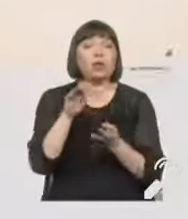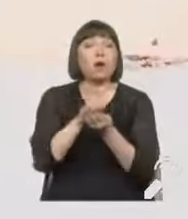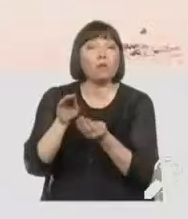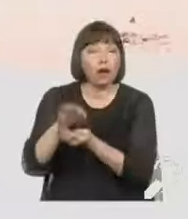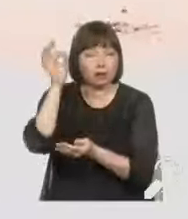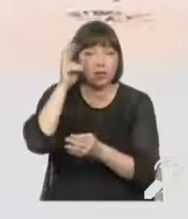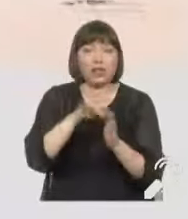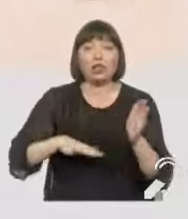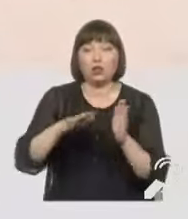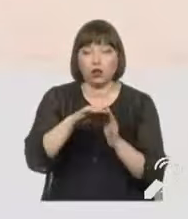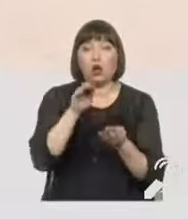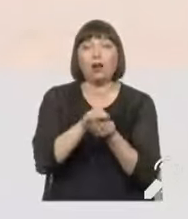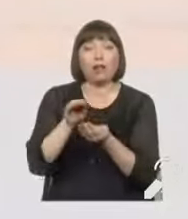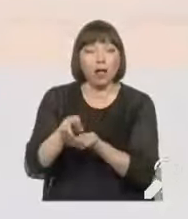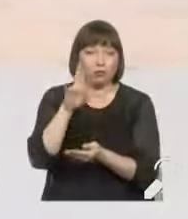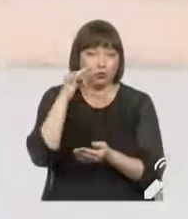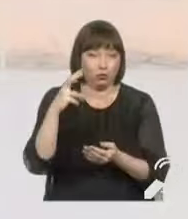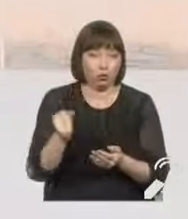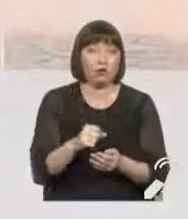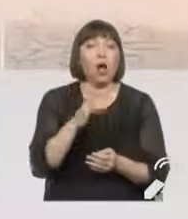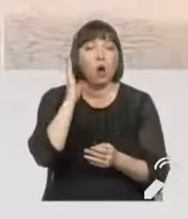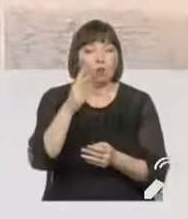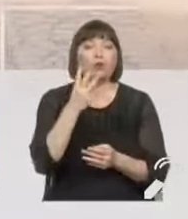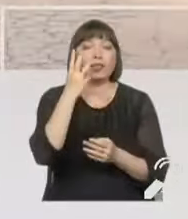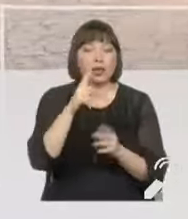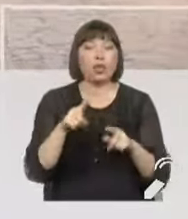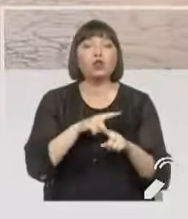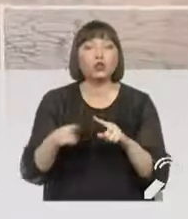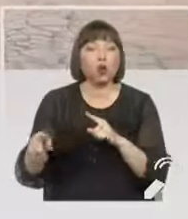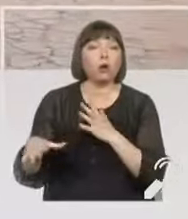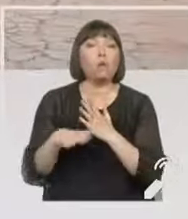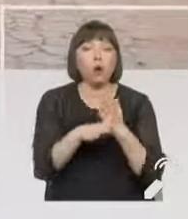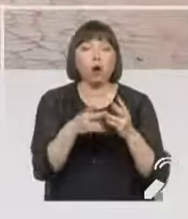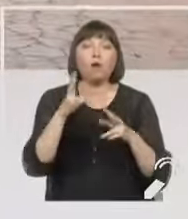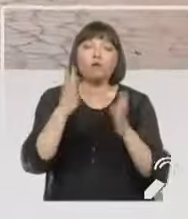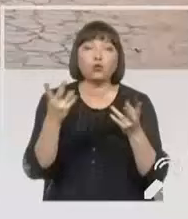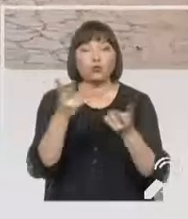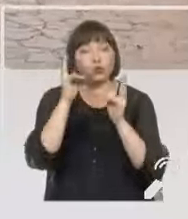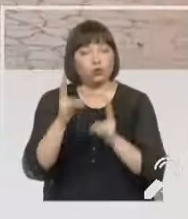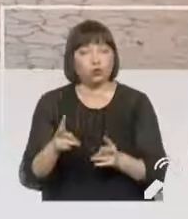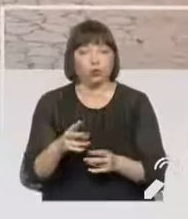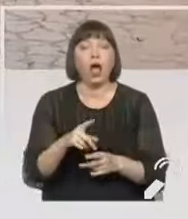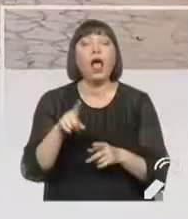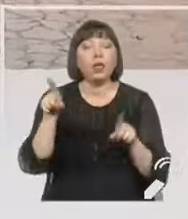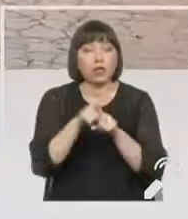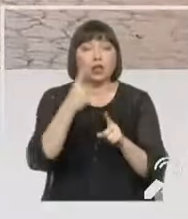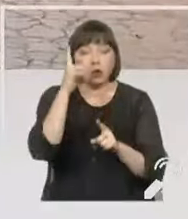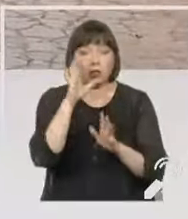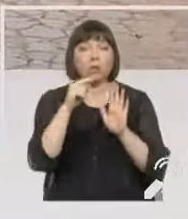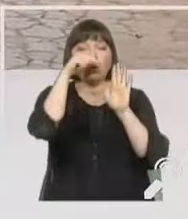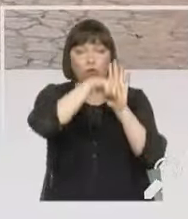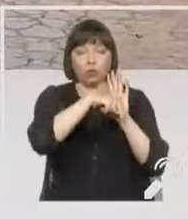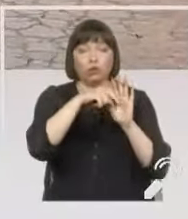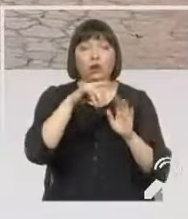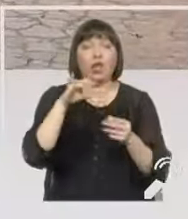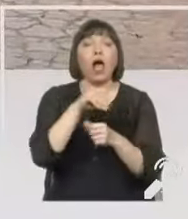Blajinilor pe teritoriul cimitirului Sfântul Lazar vor fi 3 ambulanțe pentru ajutor medical. O ambulanță se va afla și în cimitirul central